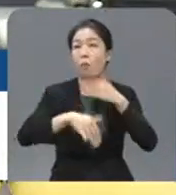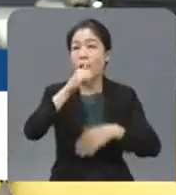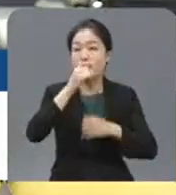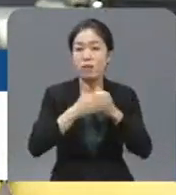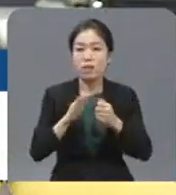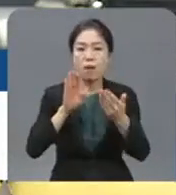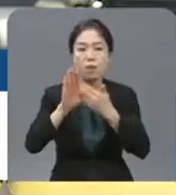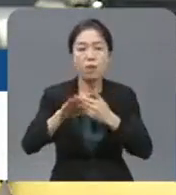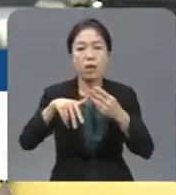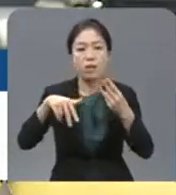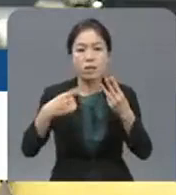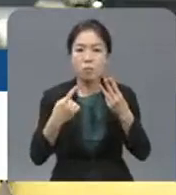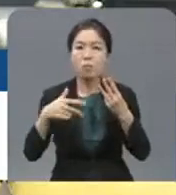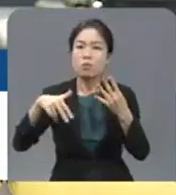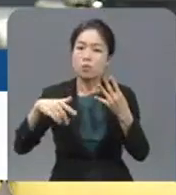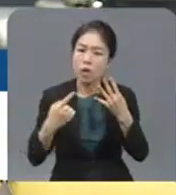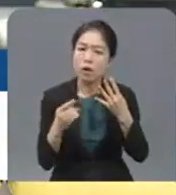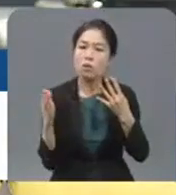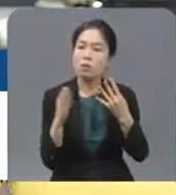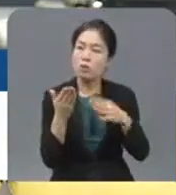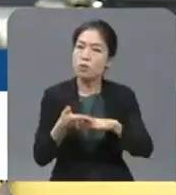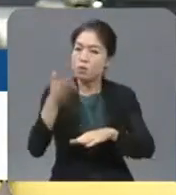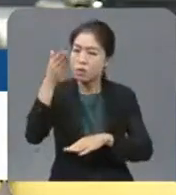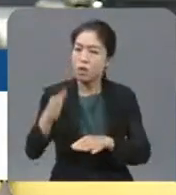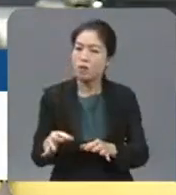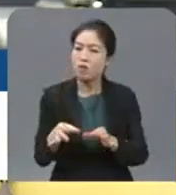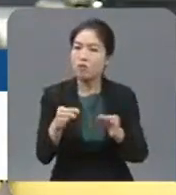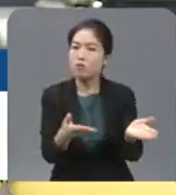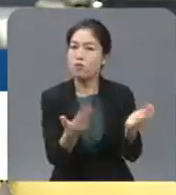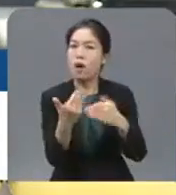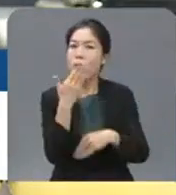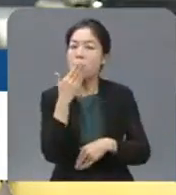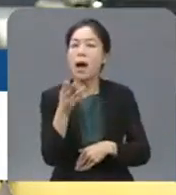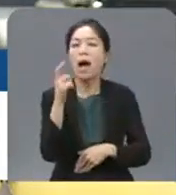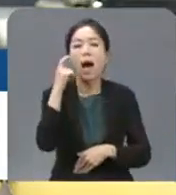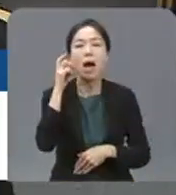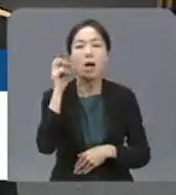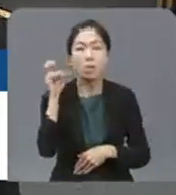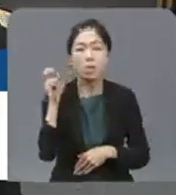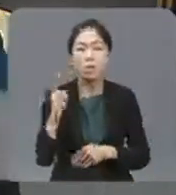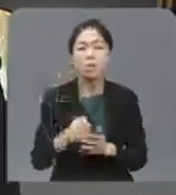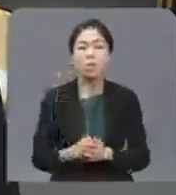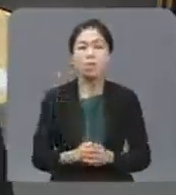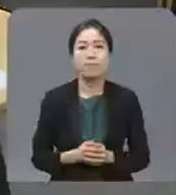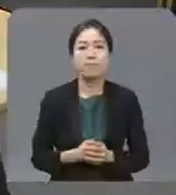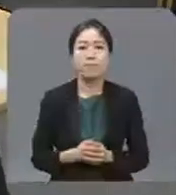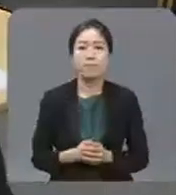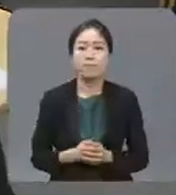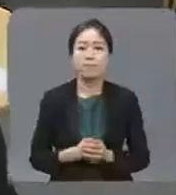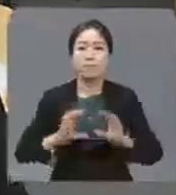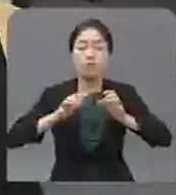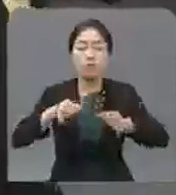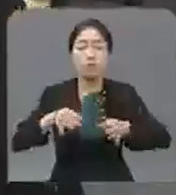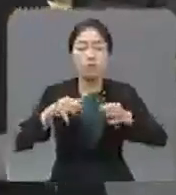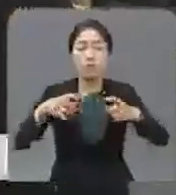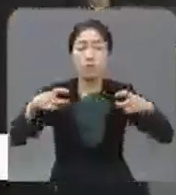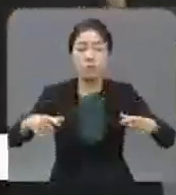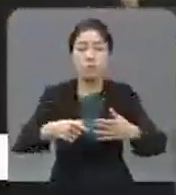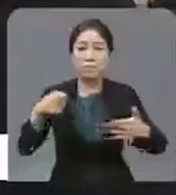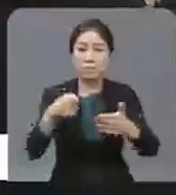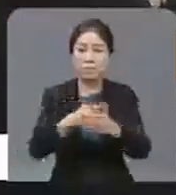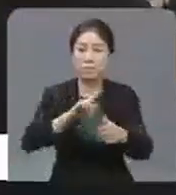삼사조원대 이상은 저희가 좀 투자 유치할 수 있지 않을까 아직 좀 국제 투자지구